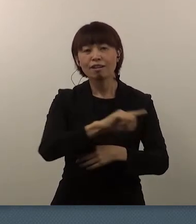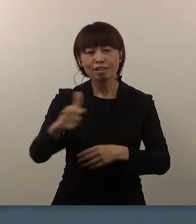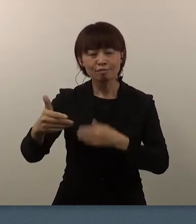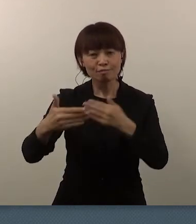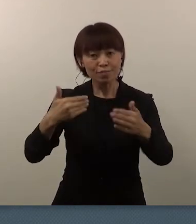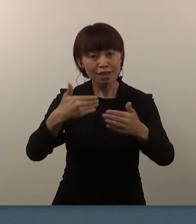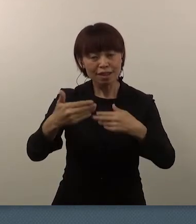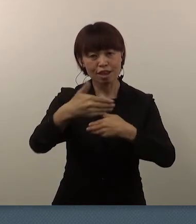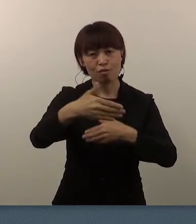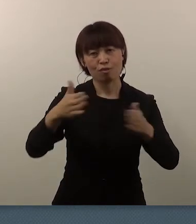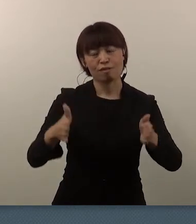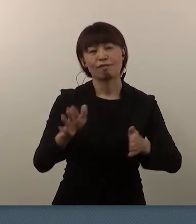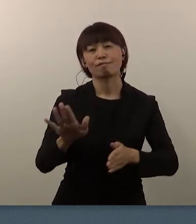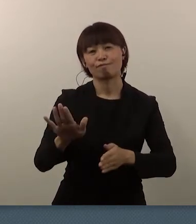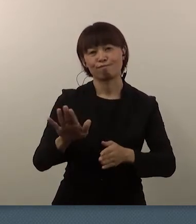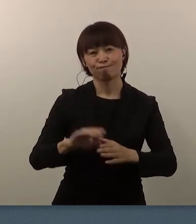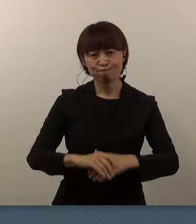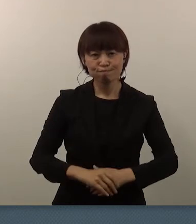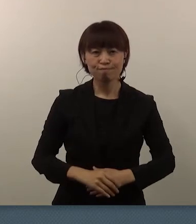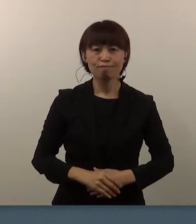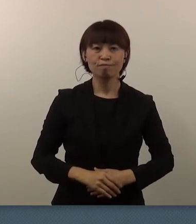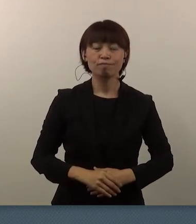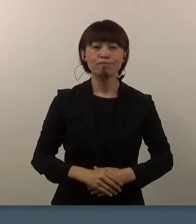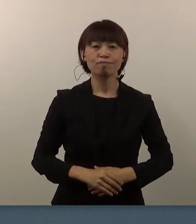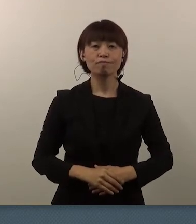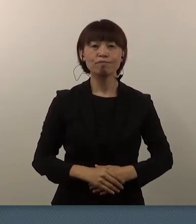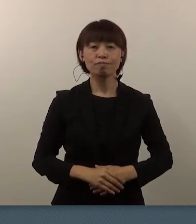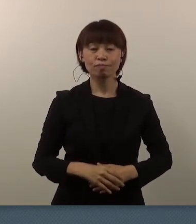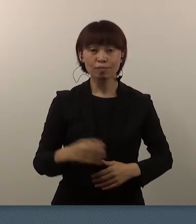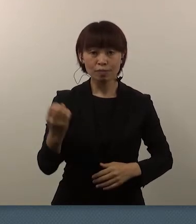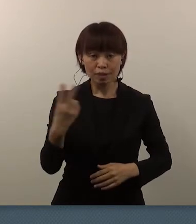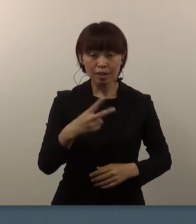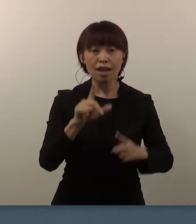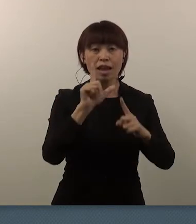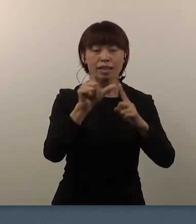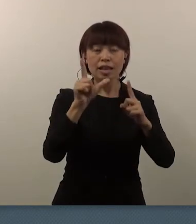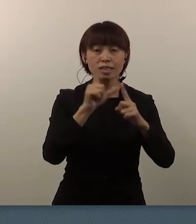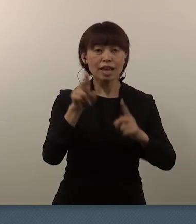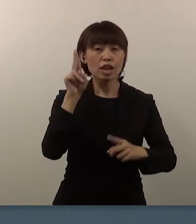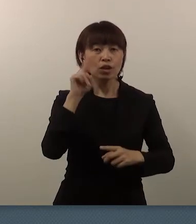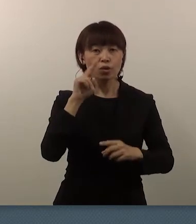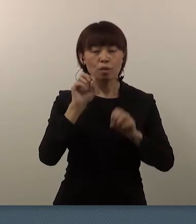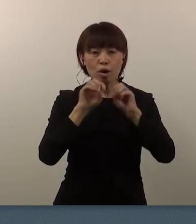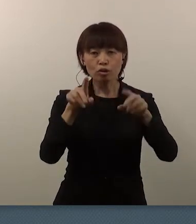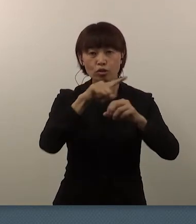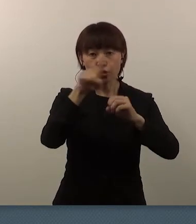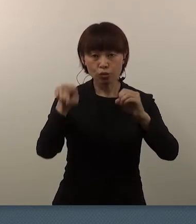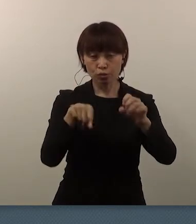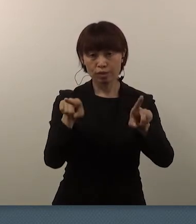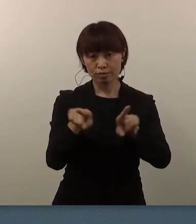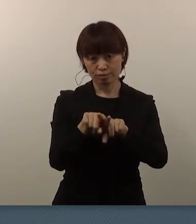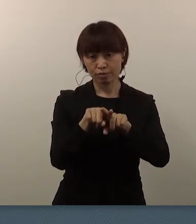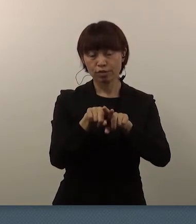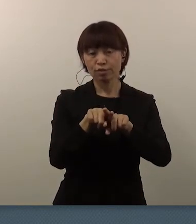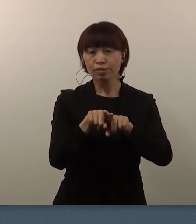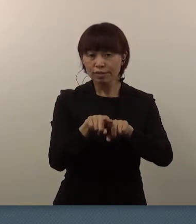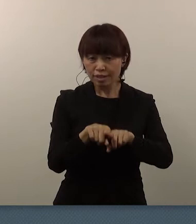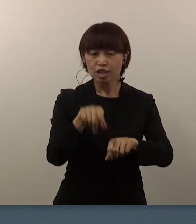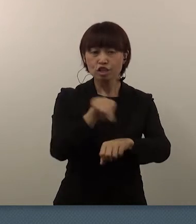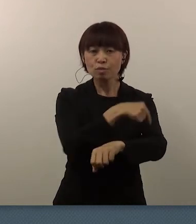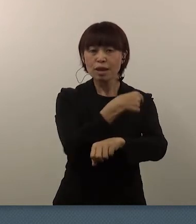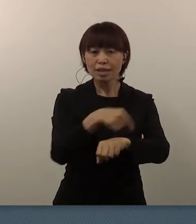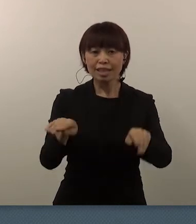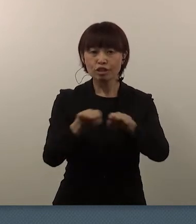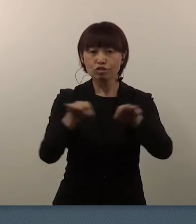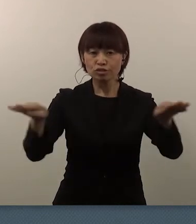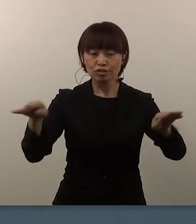します。さらに NHK 横浜放送局と協力しカウントダウンスペシャルステージ